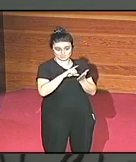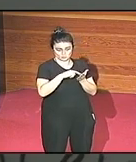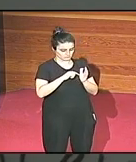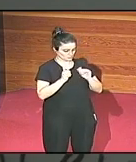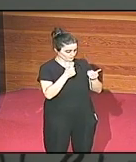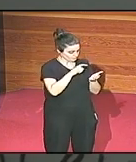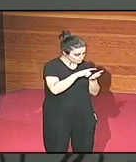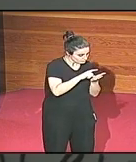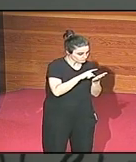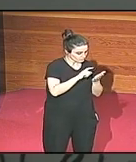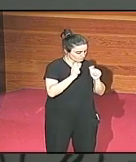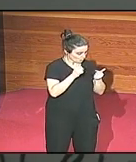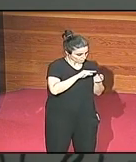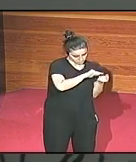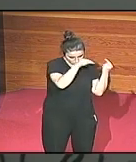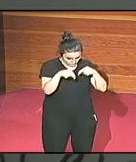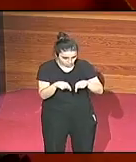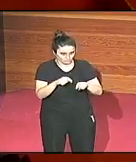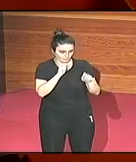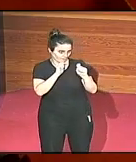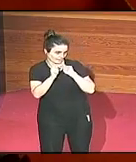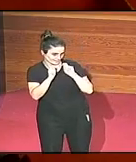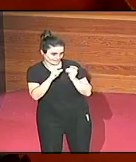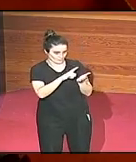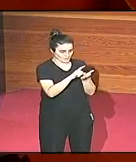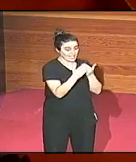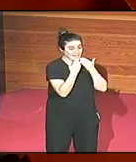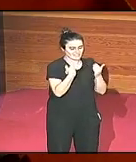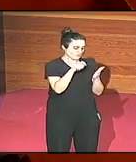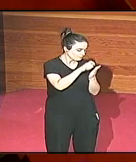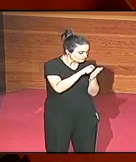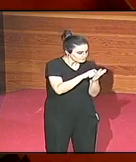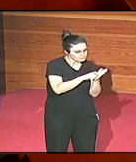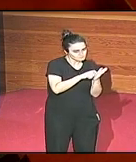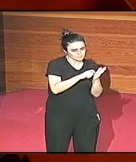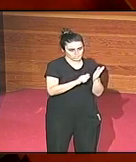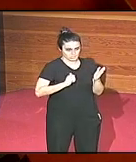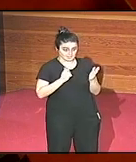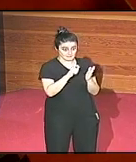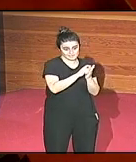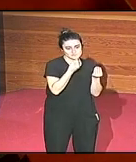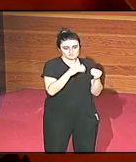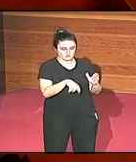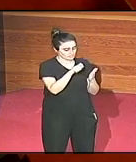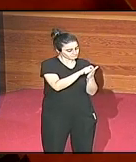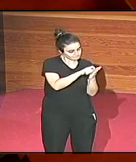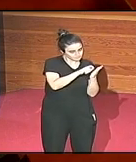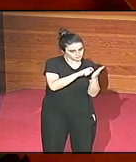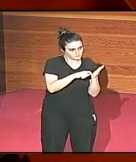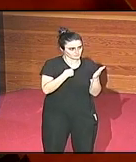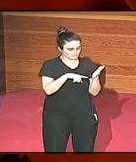eta kazetaritzara iritsi nintzen literaturaren bitartez, ez? Nik narrazioak idazten nituen, fikziozko historiak, eta erabaki